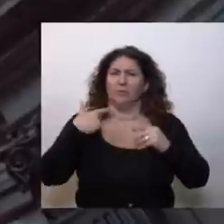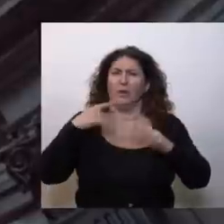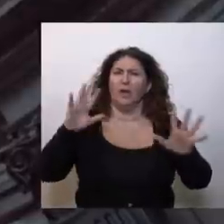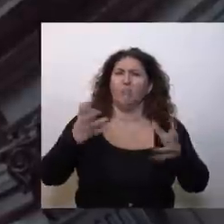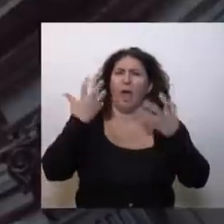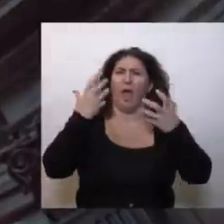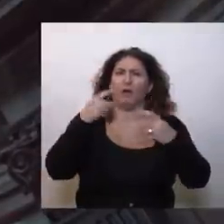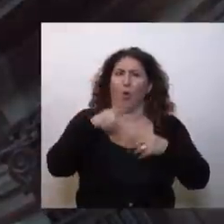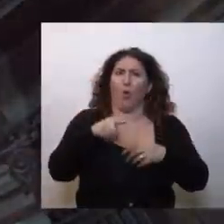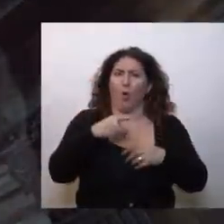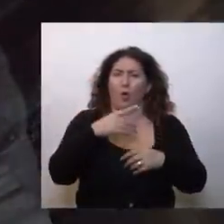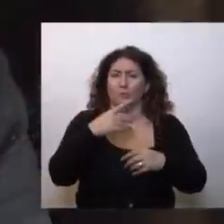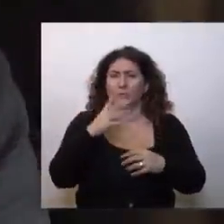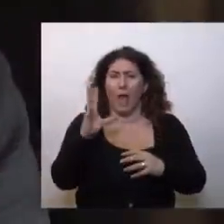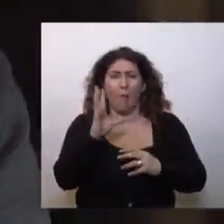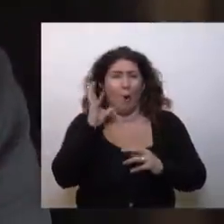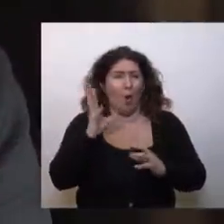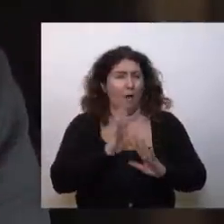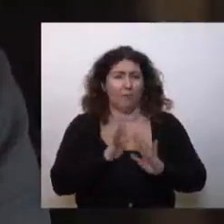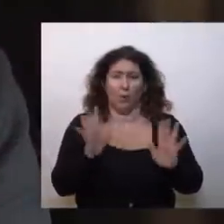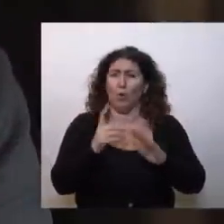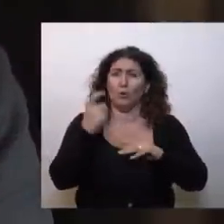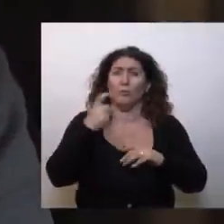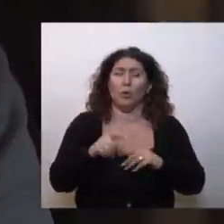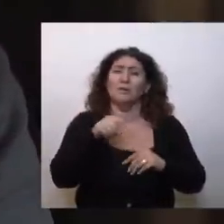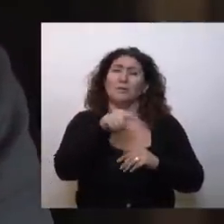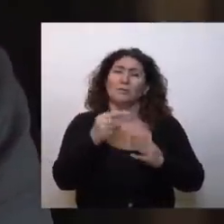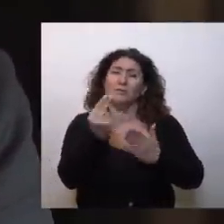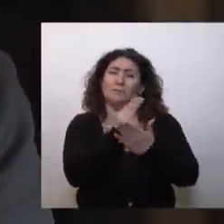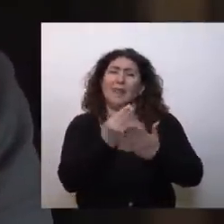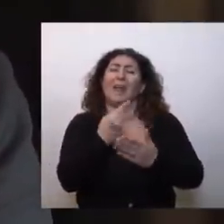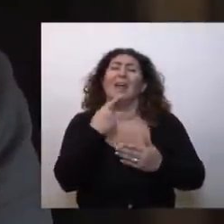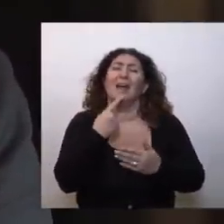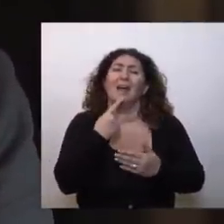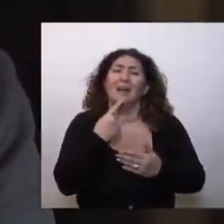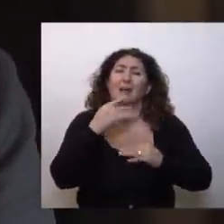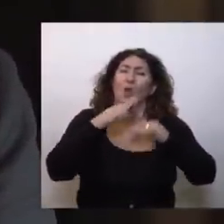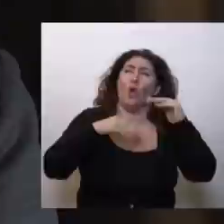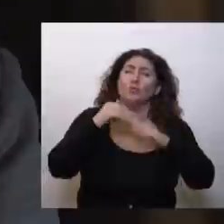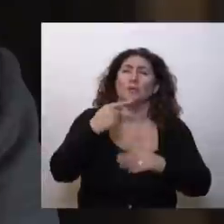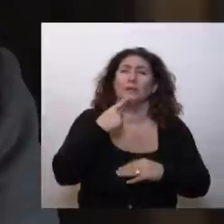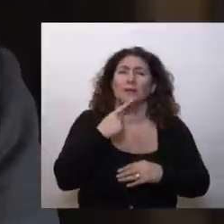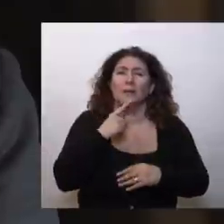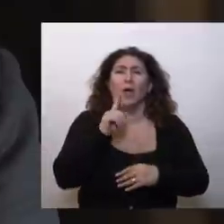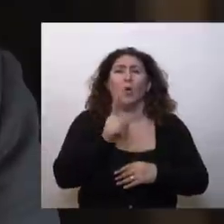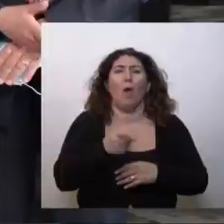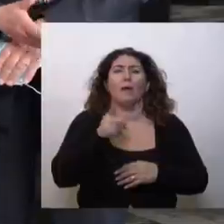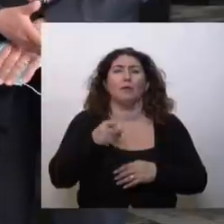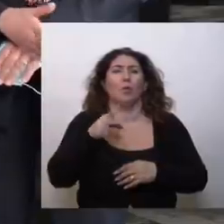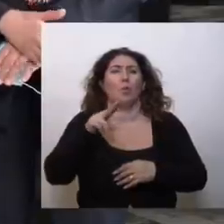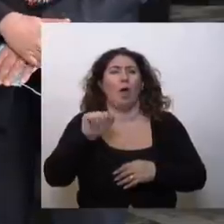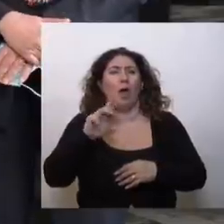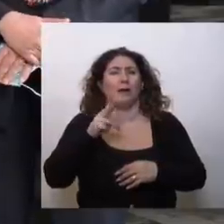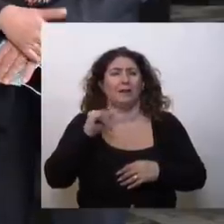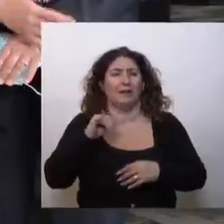stata progettata e costruita da Guarino Guarini, arrivato a Torino